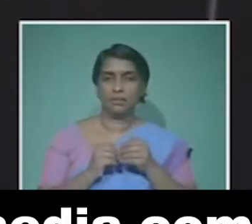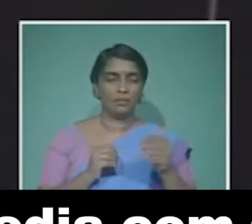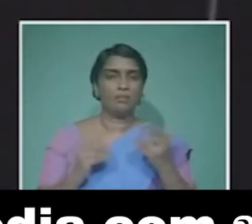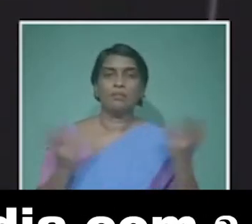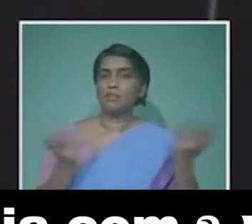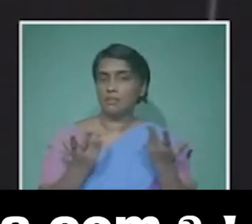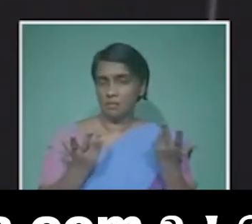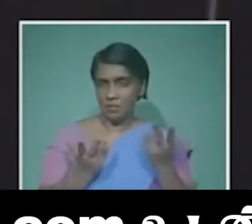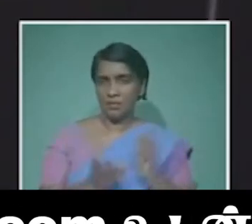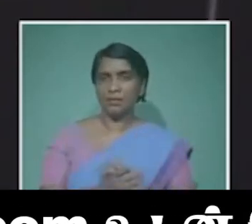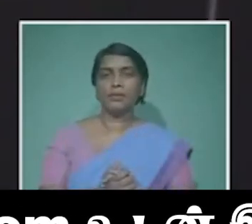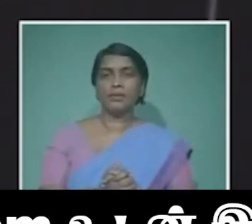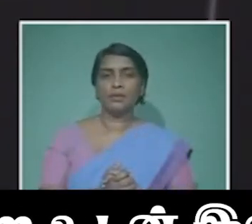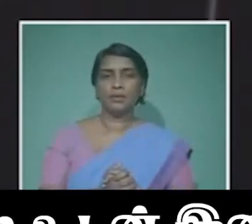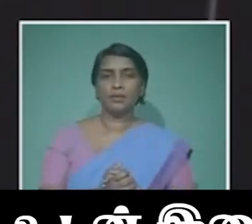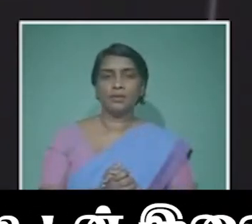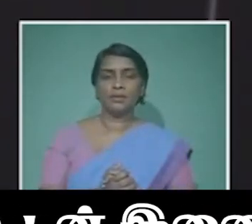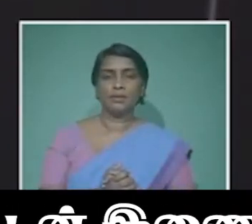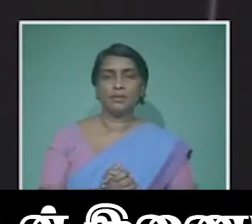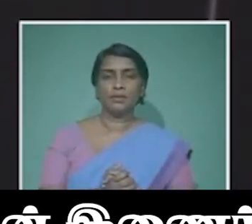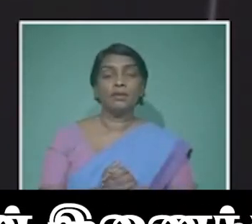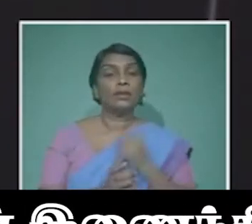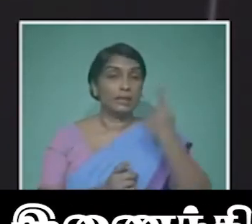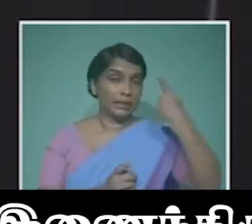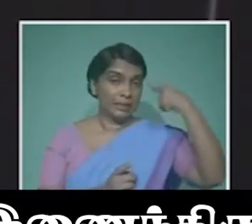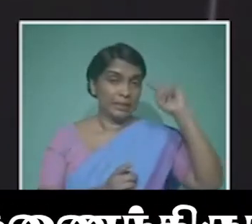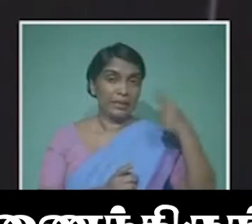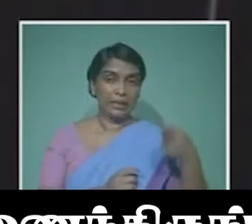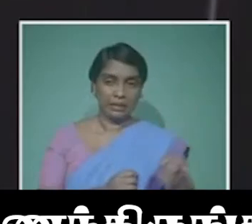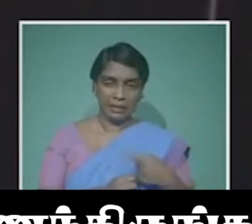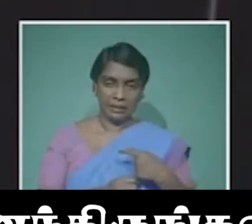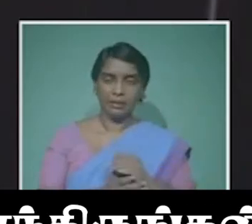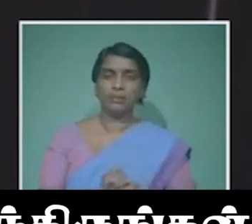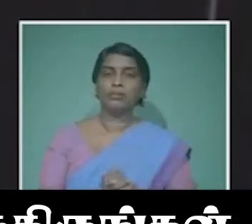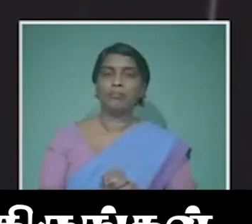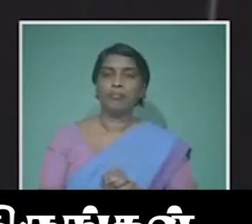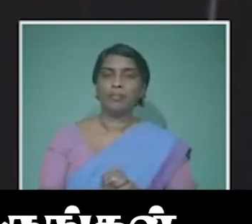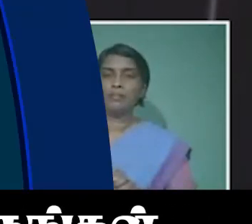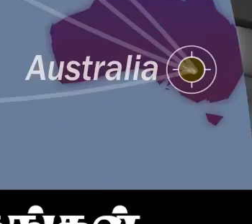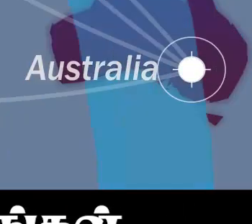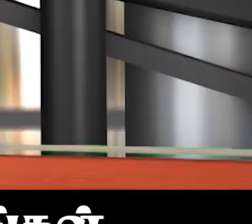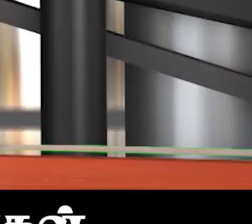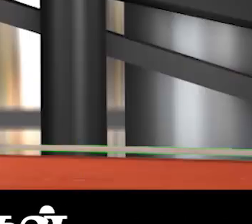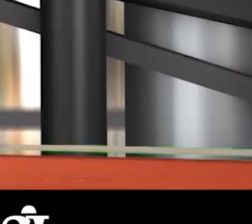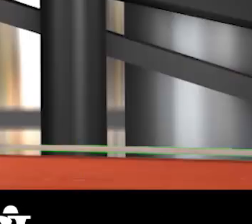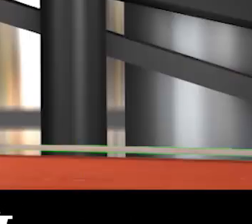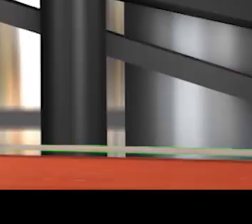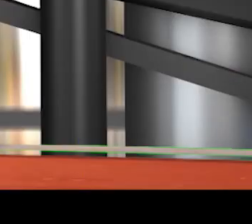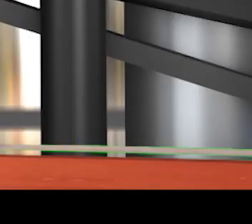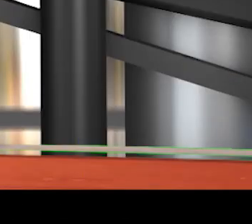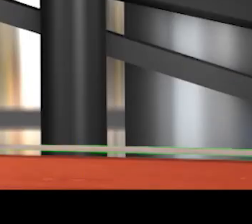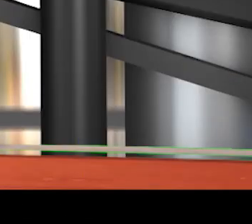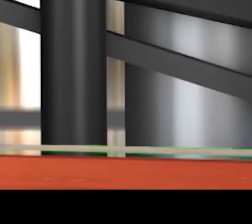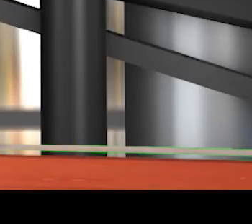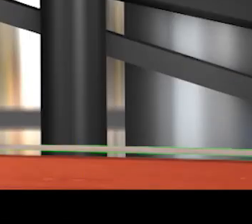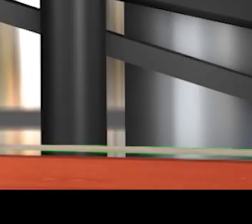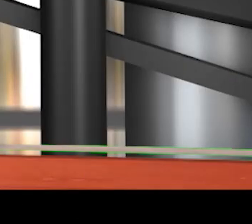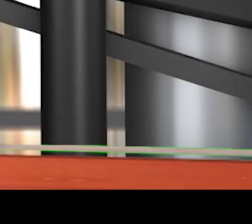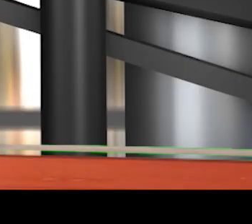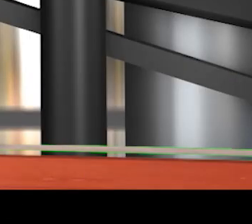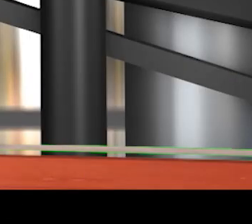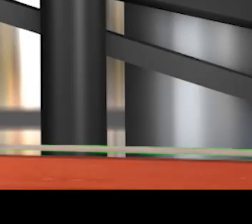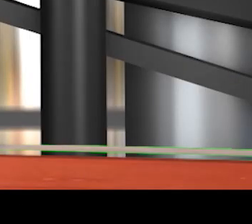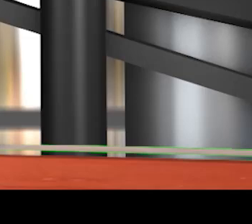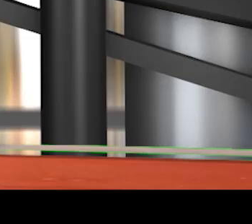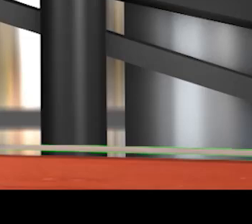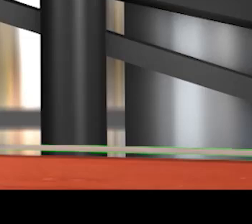கிடந்த மாகாண சபையை எமது கட்சி தான் தூக்கி நிறுத்தியது. இன்று வரை நாம் தமிழ் மக்களுக்காக உழைத்து வருகின்றோம் என்றார். நாட்டுக்கு முழு துரோகம்